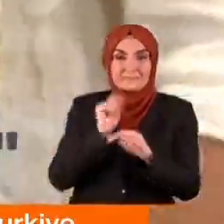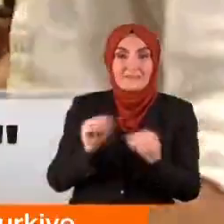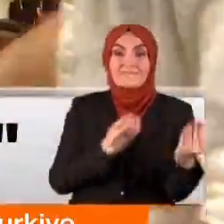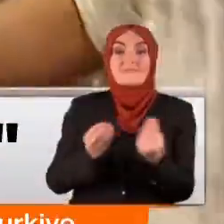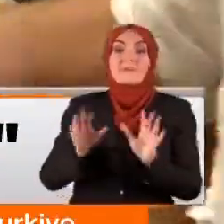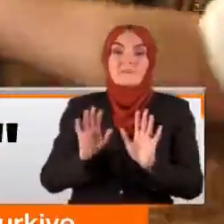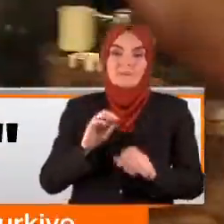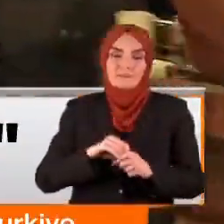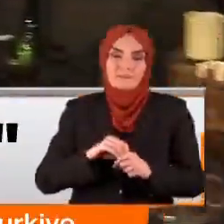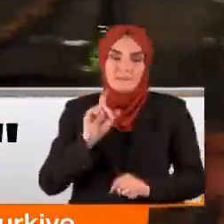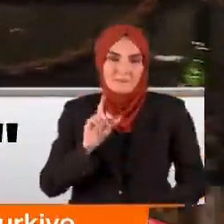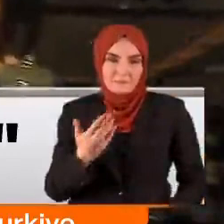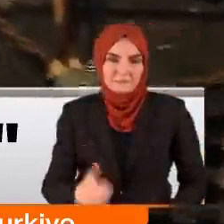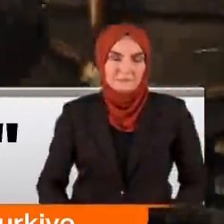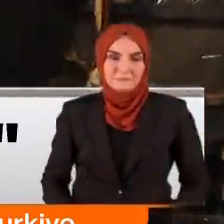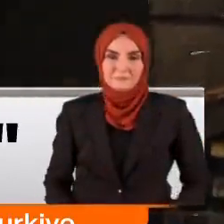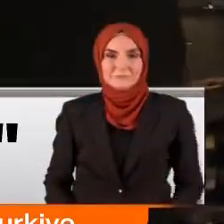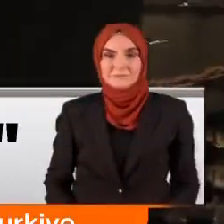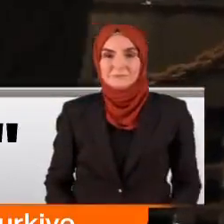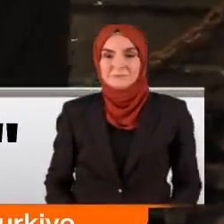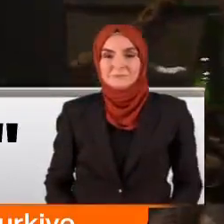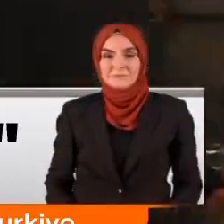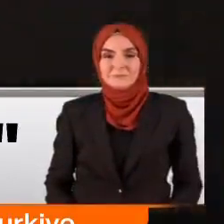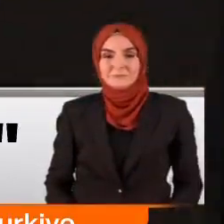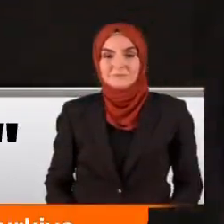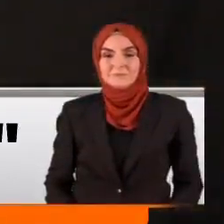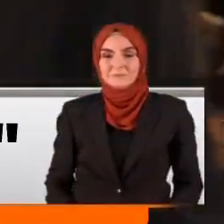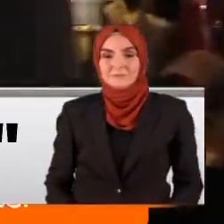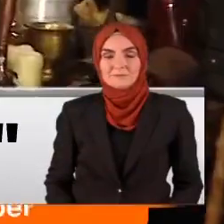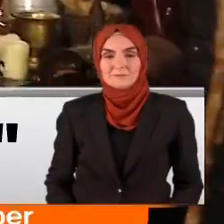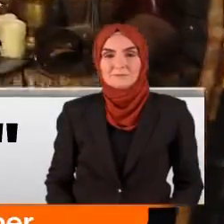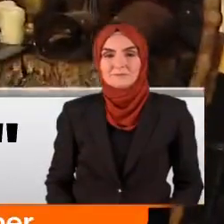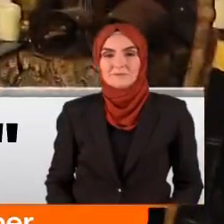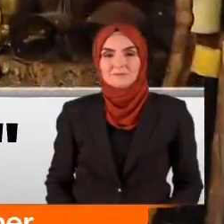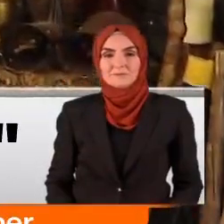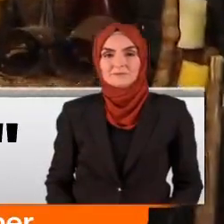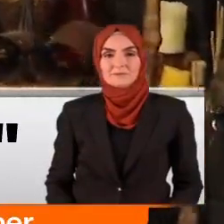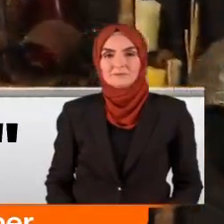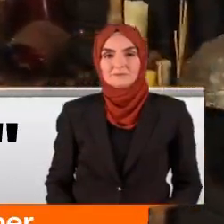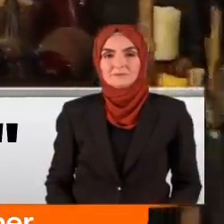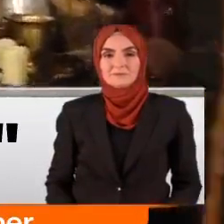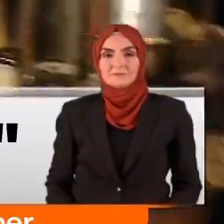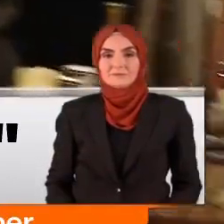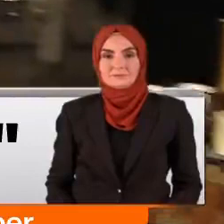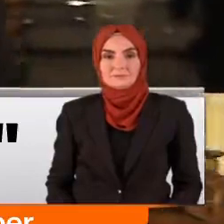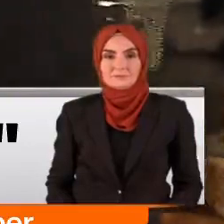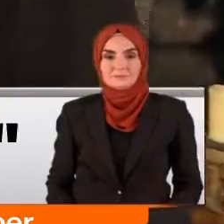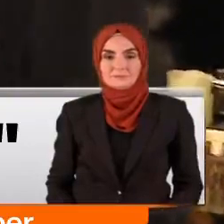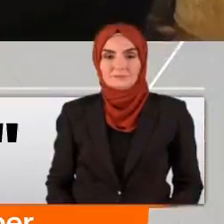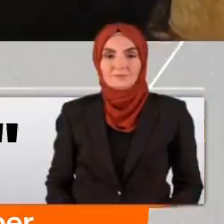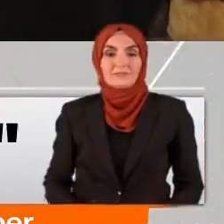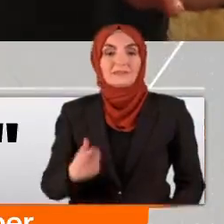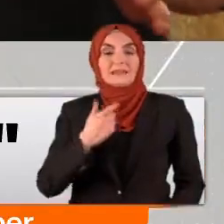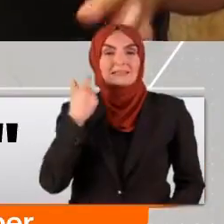Hocam buradan gelirse nasıl olacak peki? Buradan... Bu hangisi zor, hangisi kolay? Yani dönem oyunculuk mu, bu